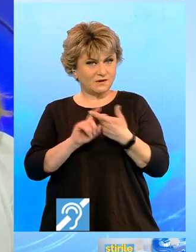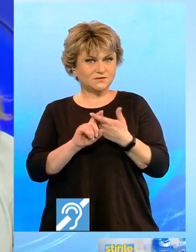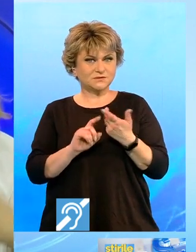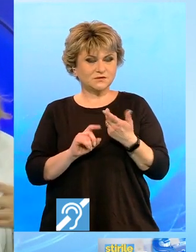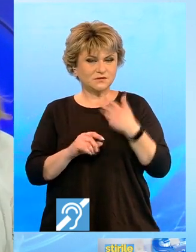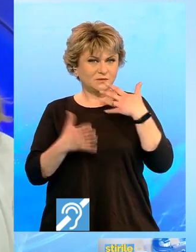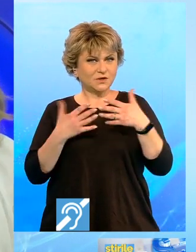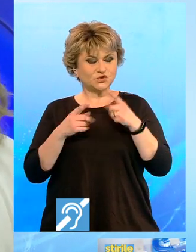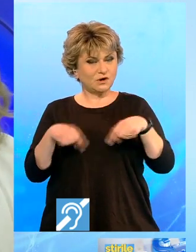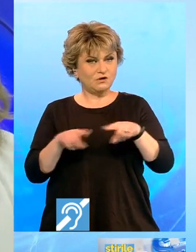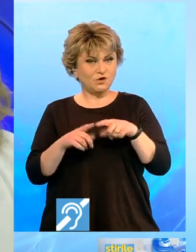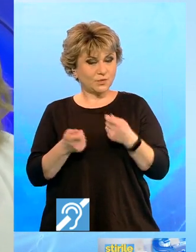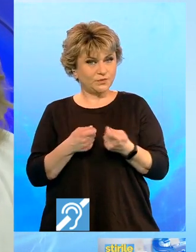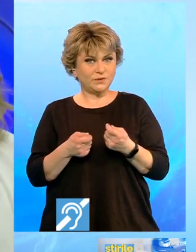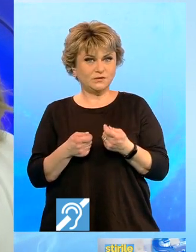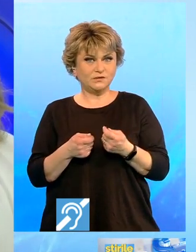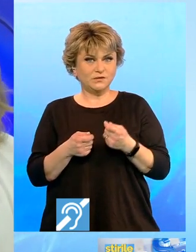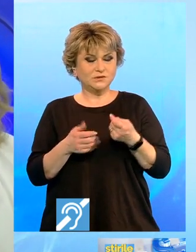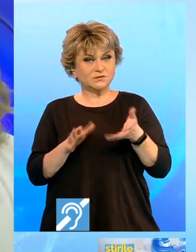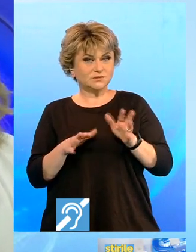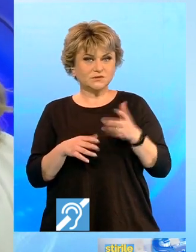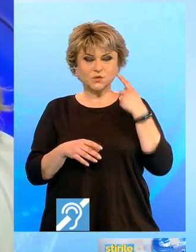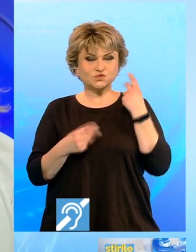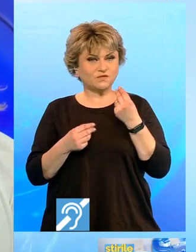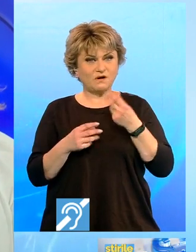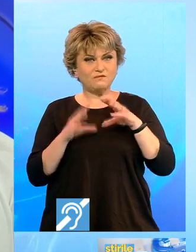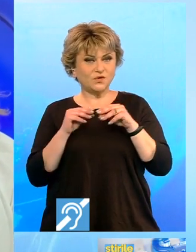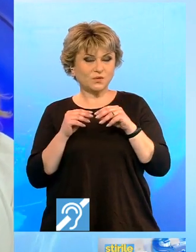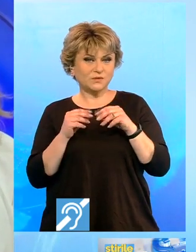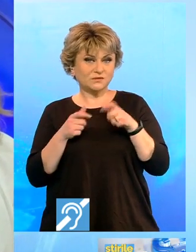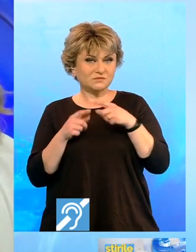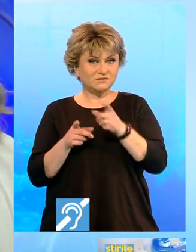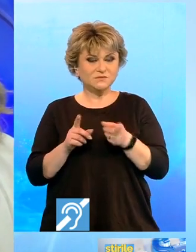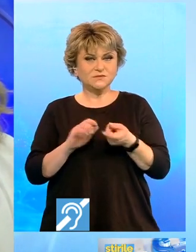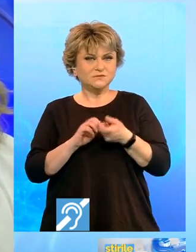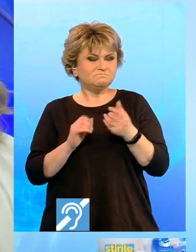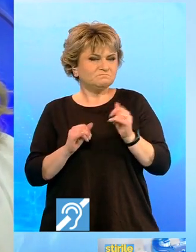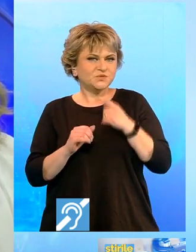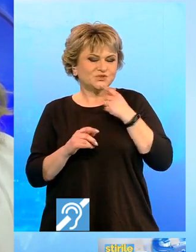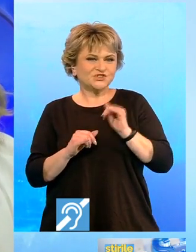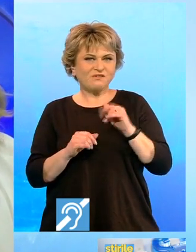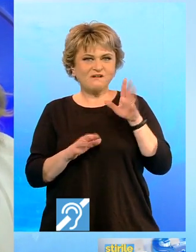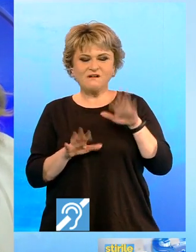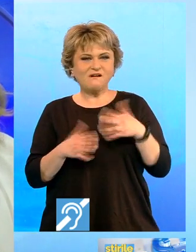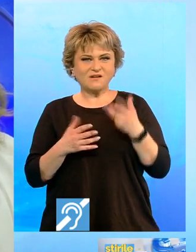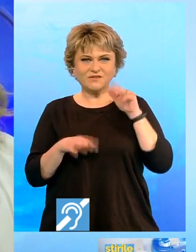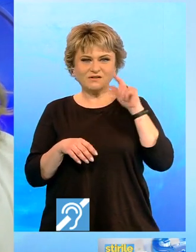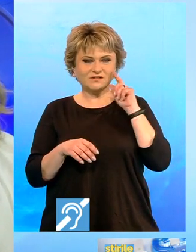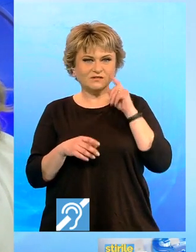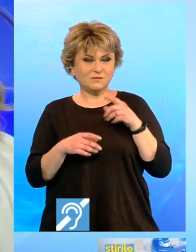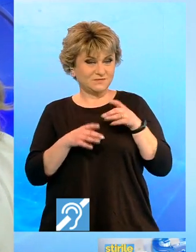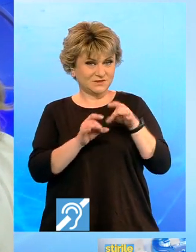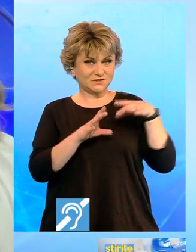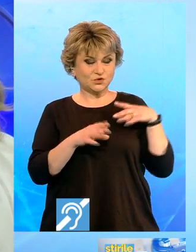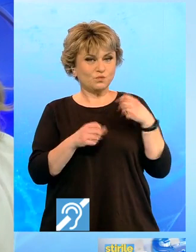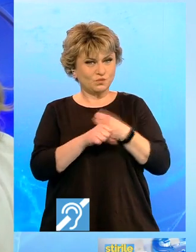relațiile, imaginea lor publică, de fapt, s-ar putea să audă niște vorbe despre ei spuse de cineva în care aveau încredere. Pentru săgetători, muncă astăzi